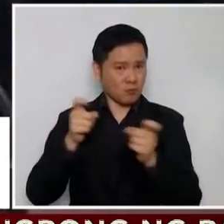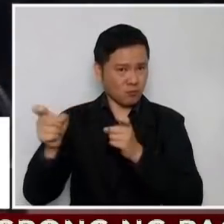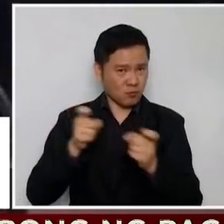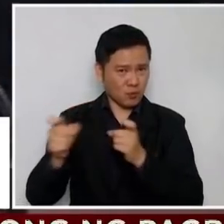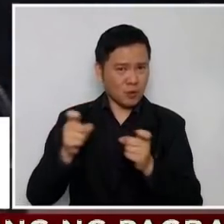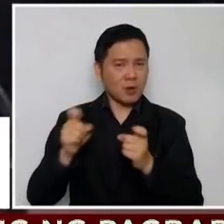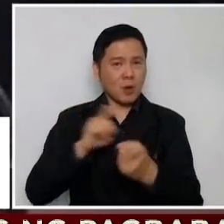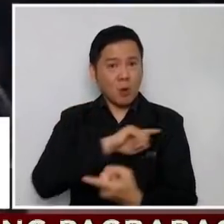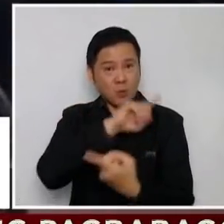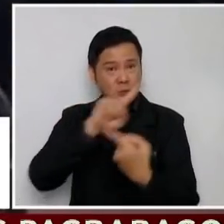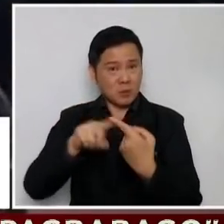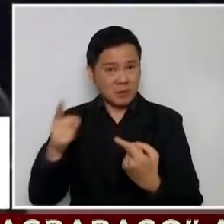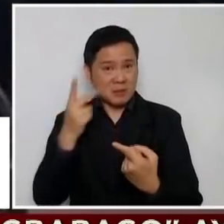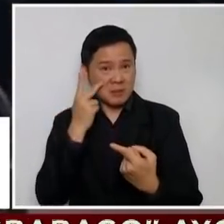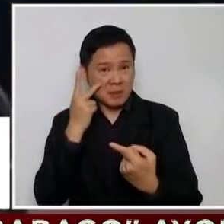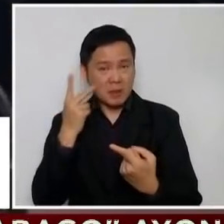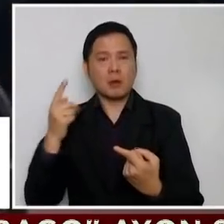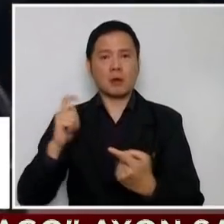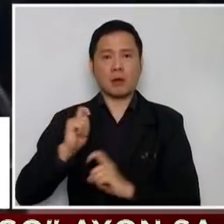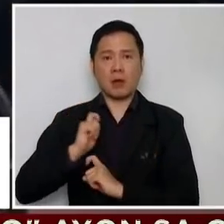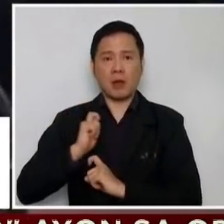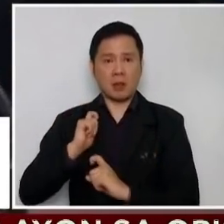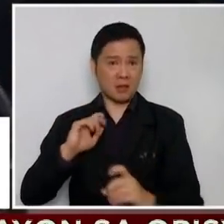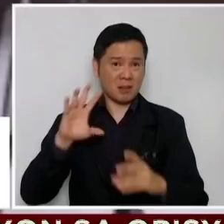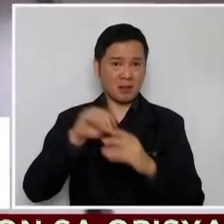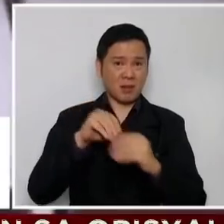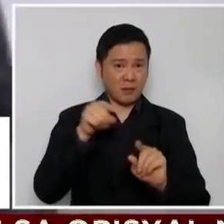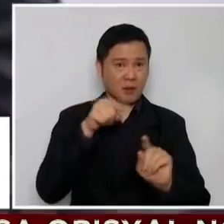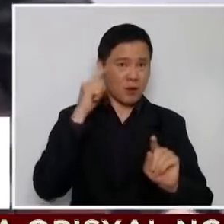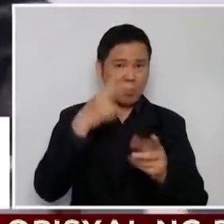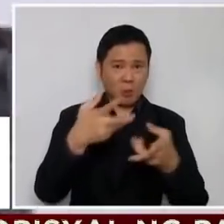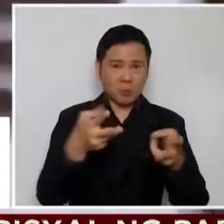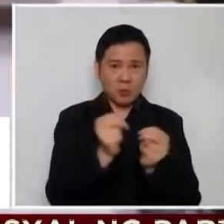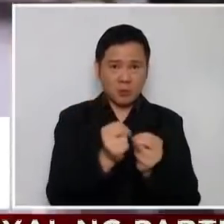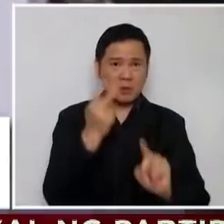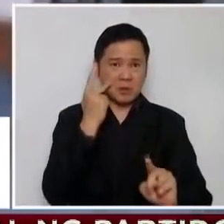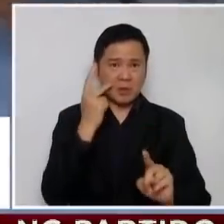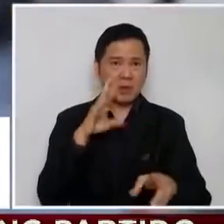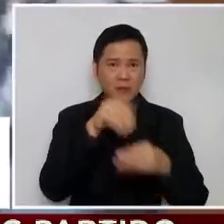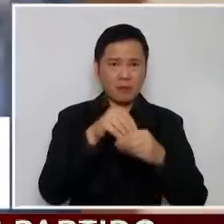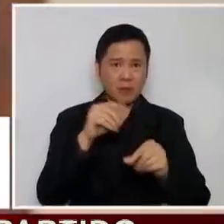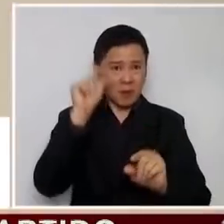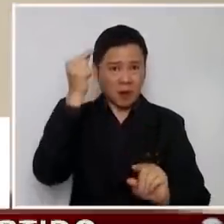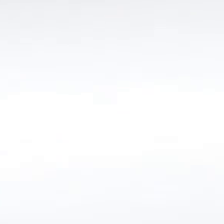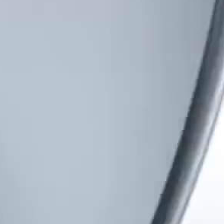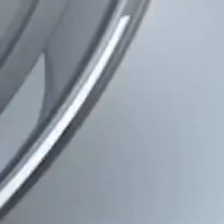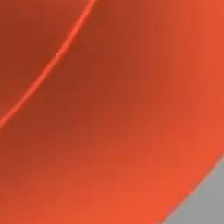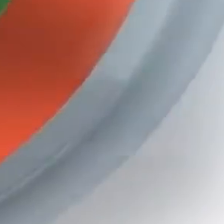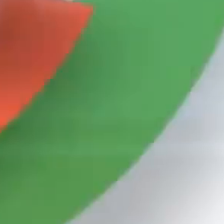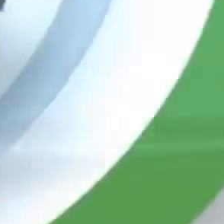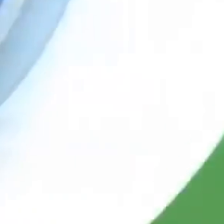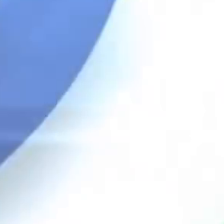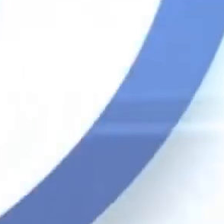kung makakabalik ang dating senador sa mataas na kapulungan. Robert Mano, ABS-CBN News.